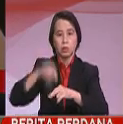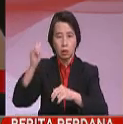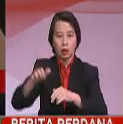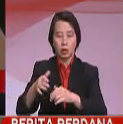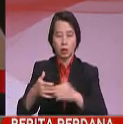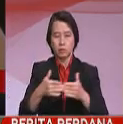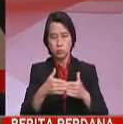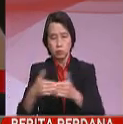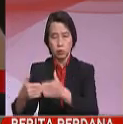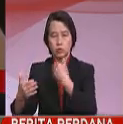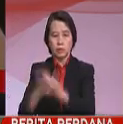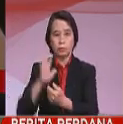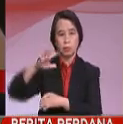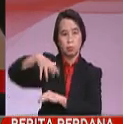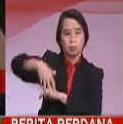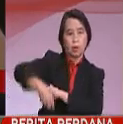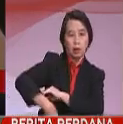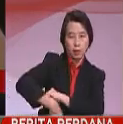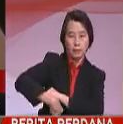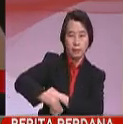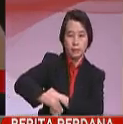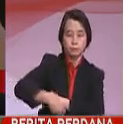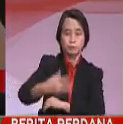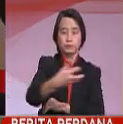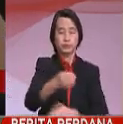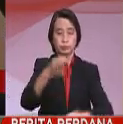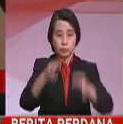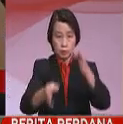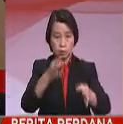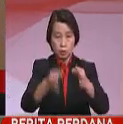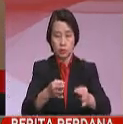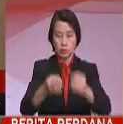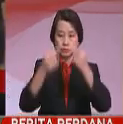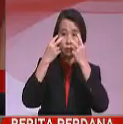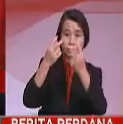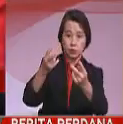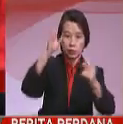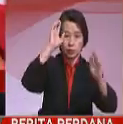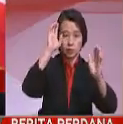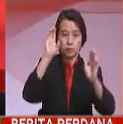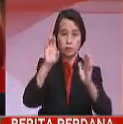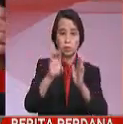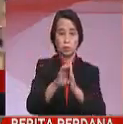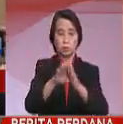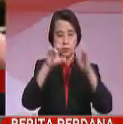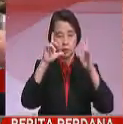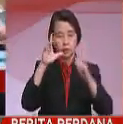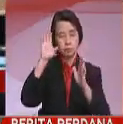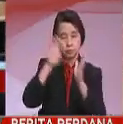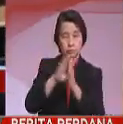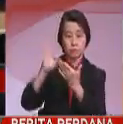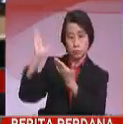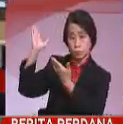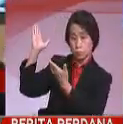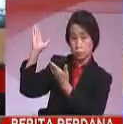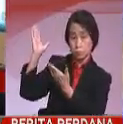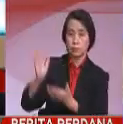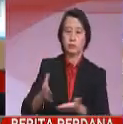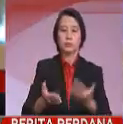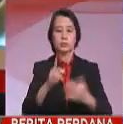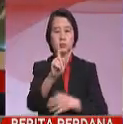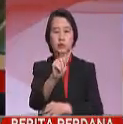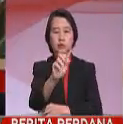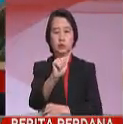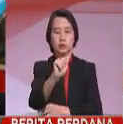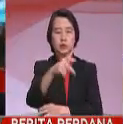berlarutan sehingga ke lewat malam nanti. Dan jika kita melihat kepada paparan skrin di belakang saya ini, di laluan Tapah